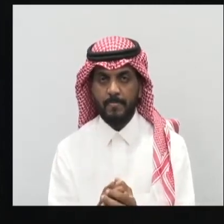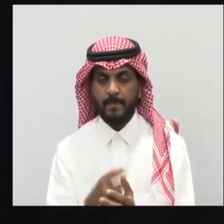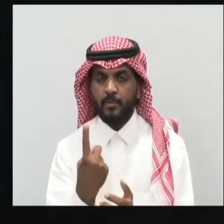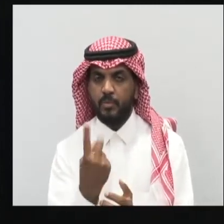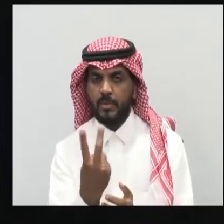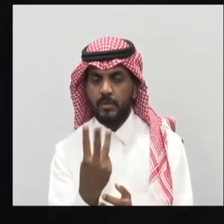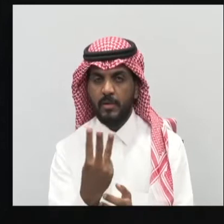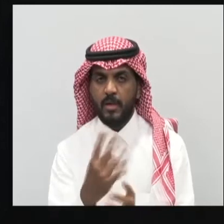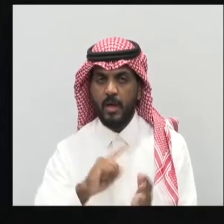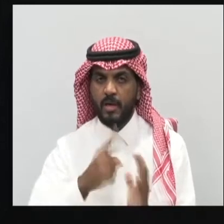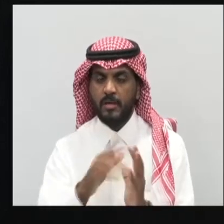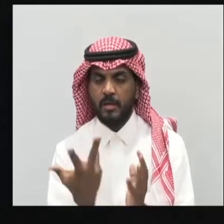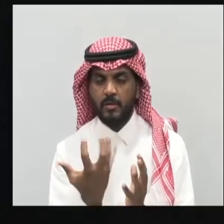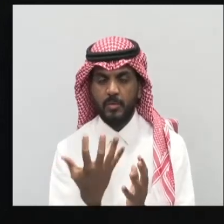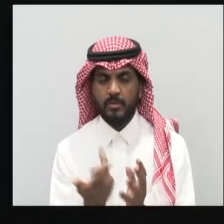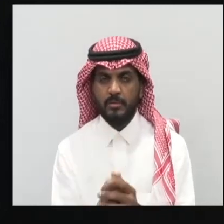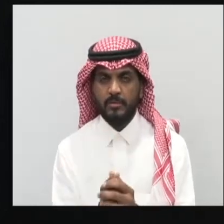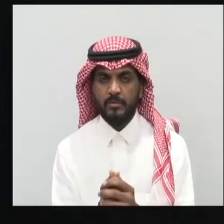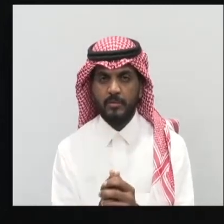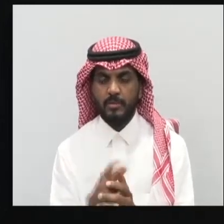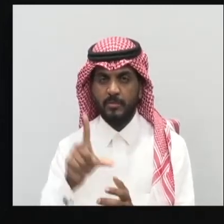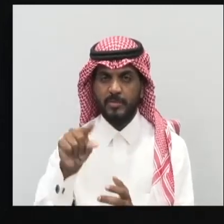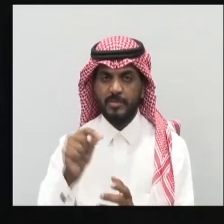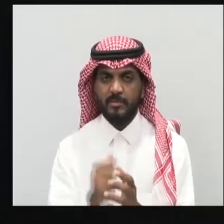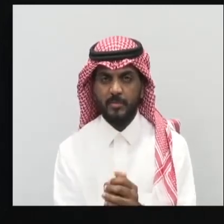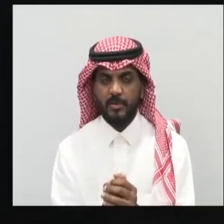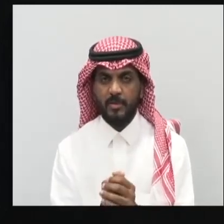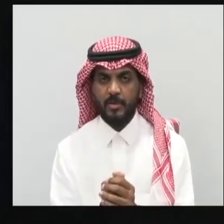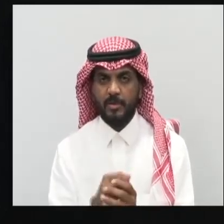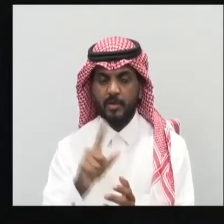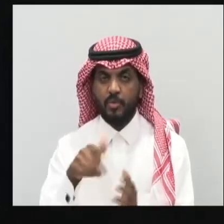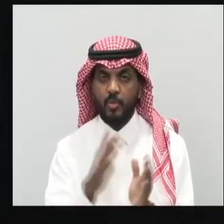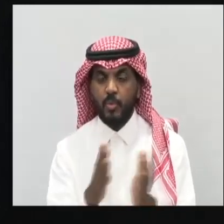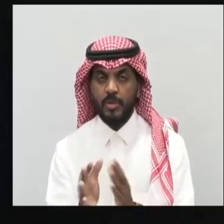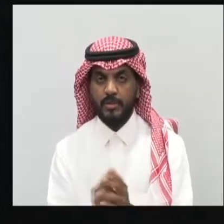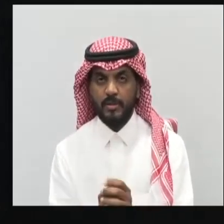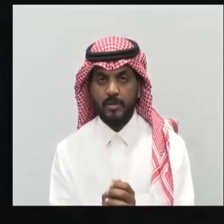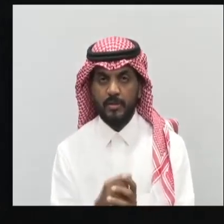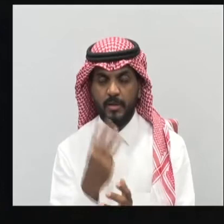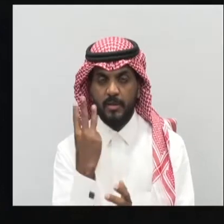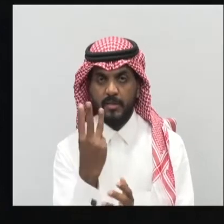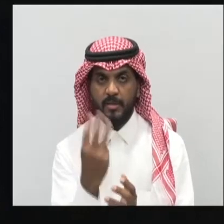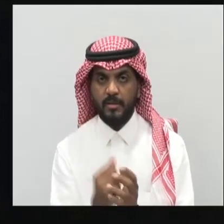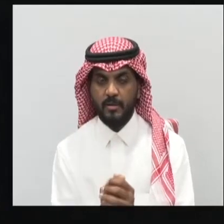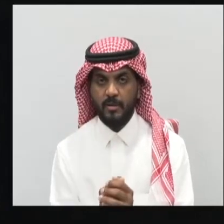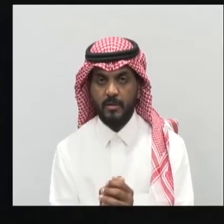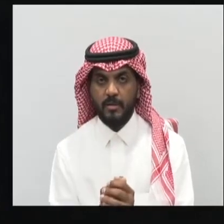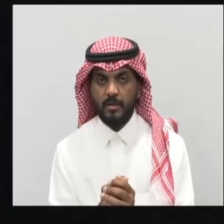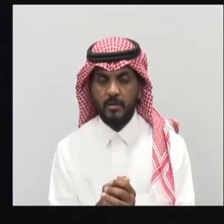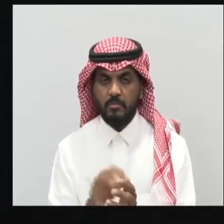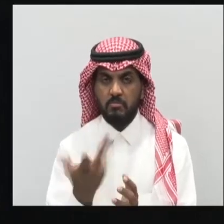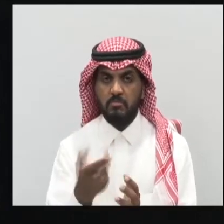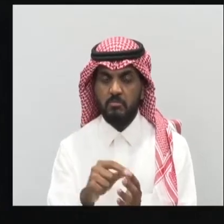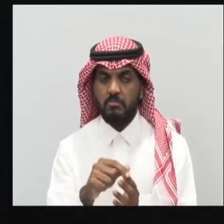الأولى، الثانية، الأخيرة، أي وحدة؟ أحسنتم يا رائعين، نحن في الوحدة الثالثة. يا ترى